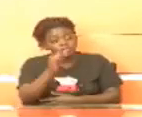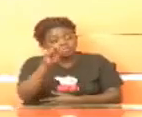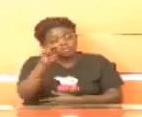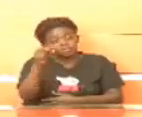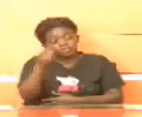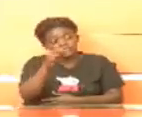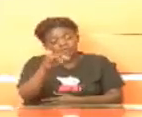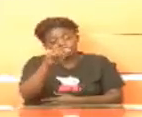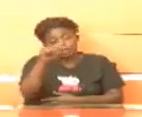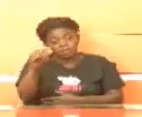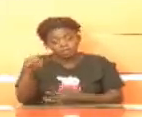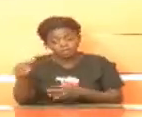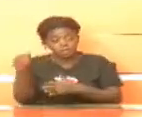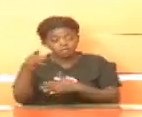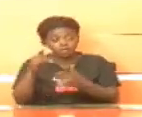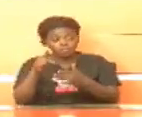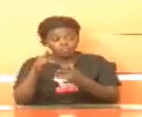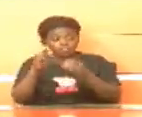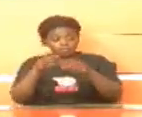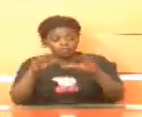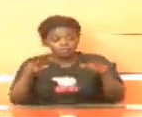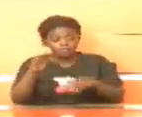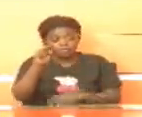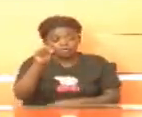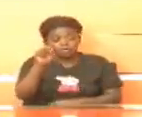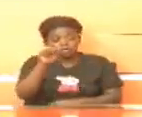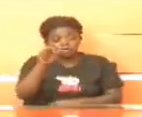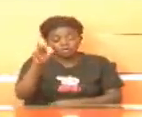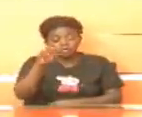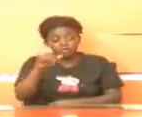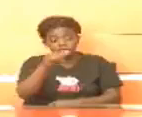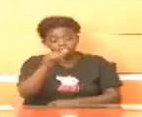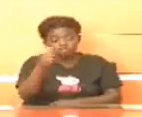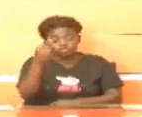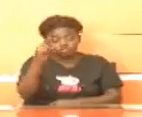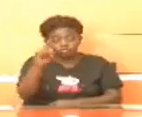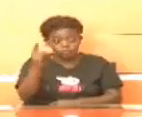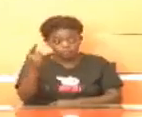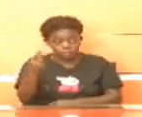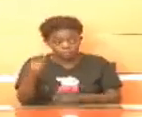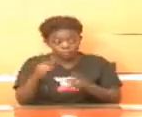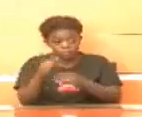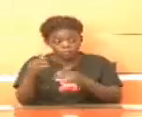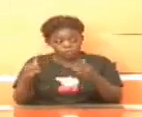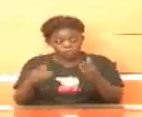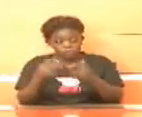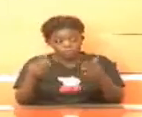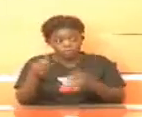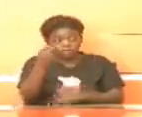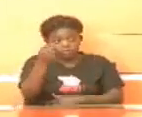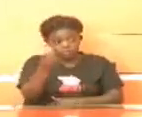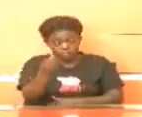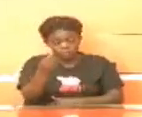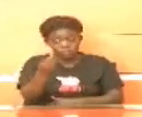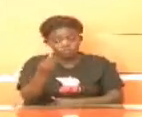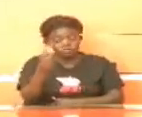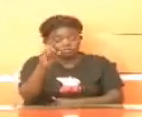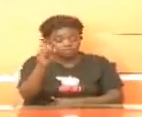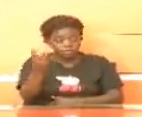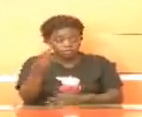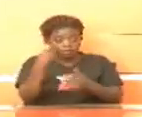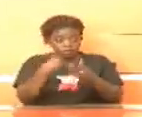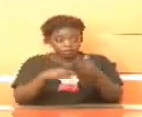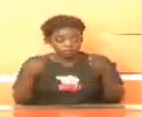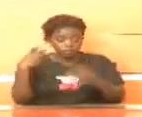n'ebirala. Okwekanama mu katale k'e Nakasero, abasuubula enniimu kati buli emu bagitunda 10, so nga emabega abadde batunda 6,000. Batutegeezezza